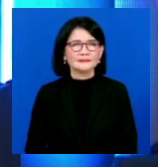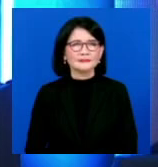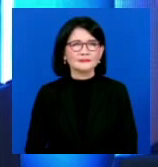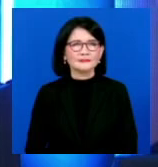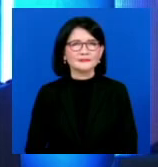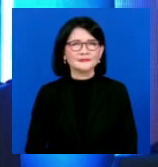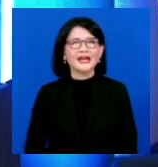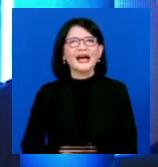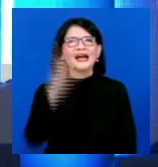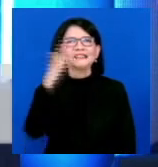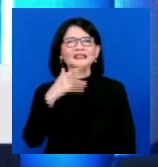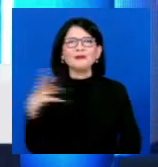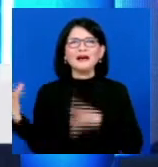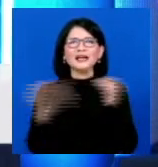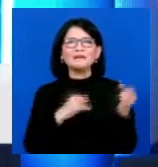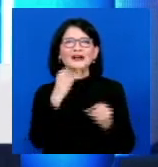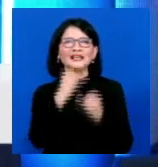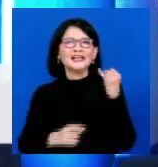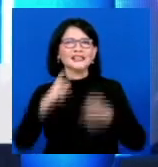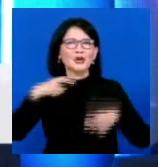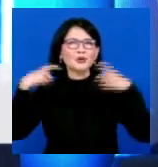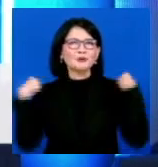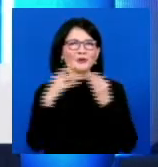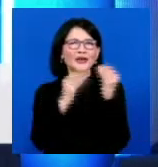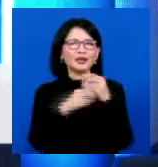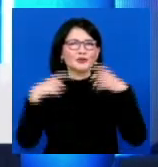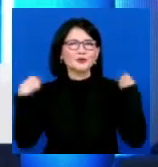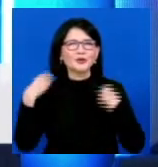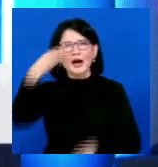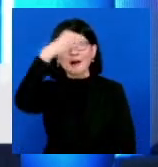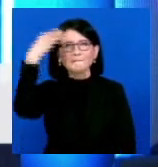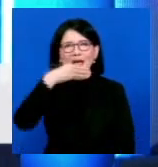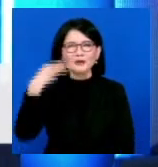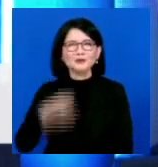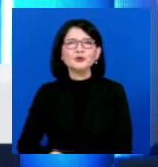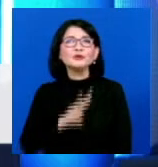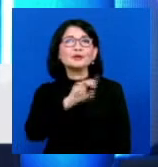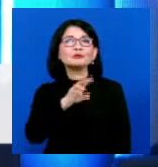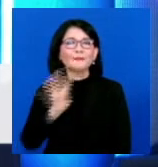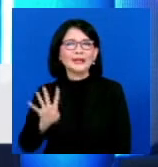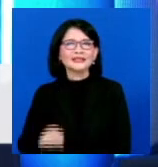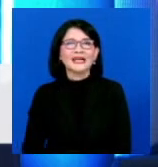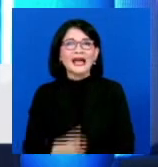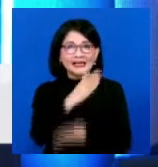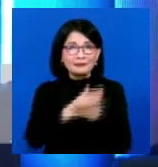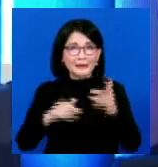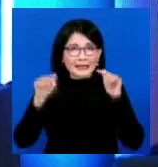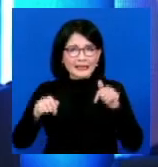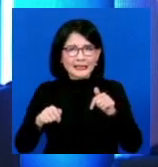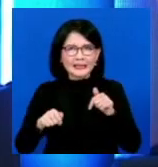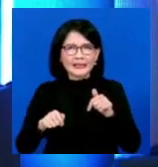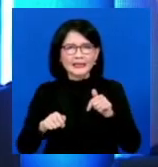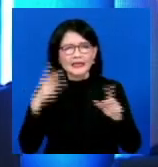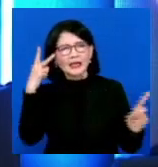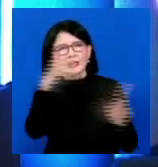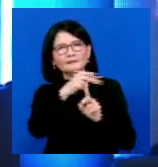anda kembali menyaksikan debat pambungkas calon gubernur dan wakil gubernur provinsi baluku 2024 pada sesi kali ini pendalaman